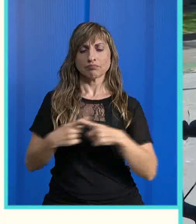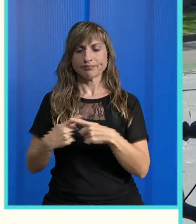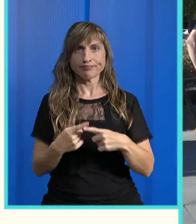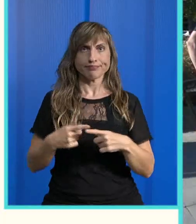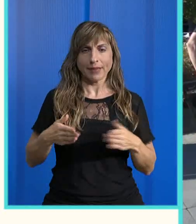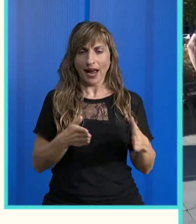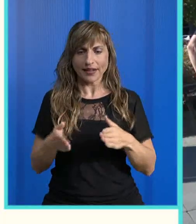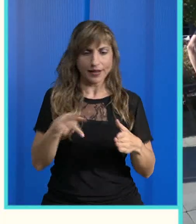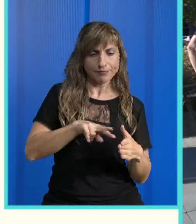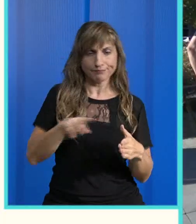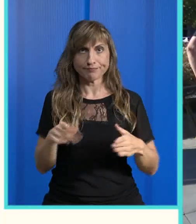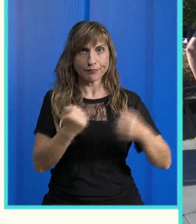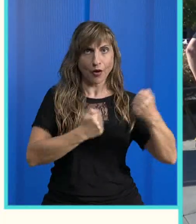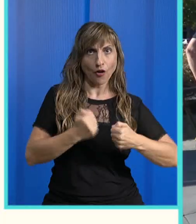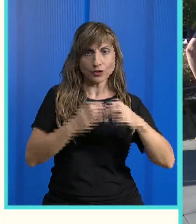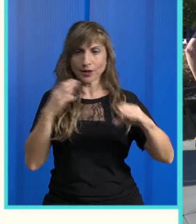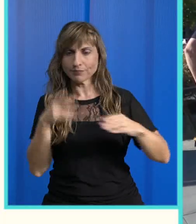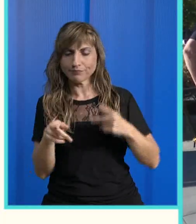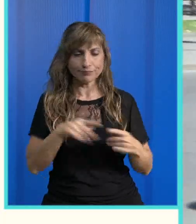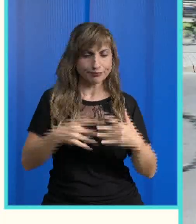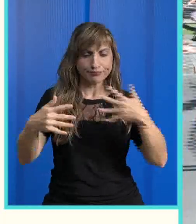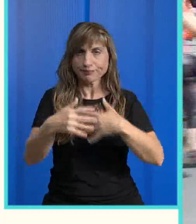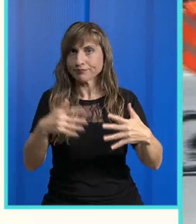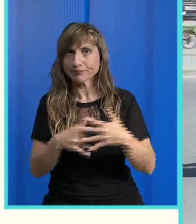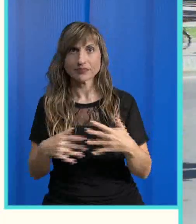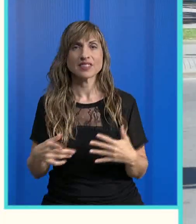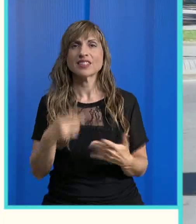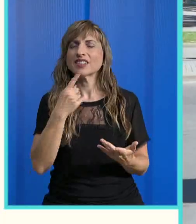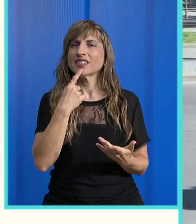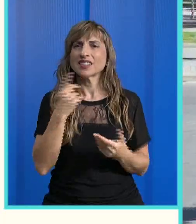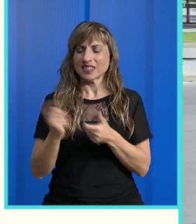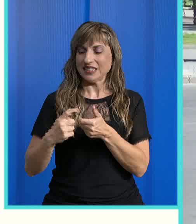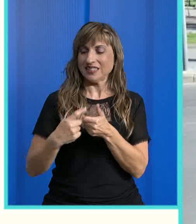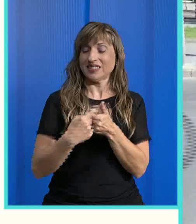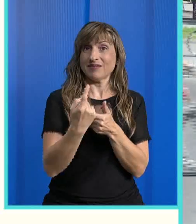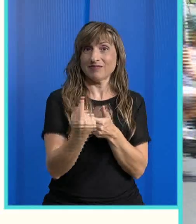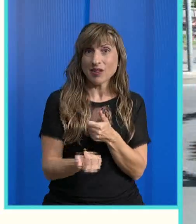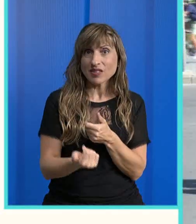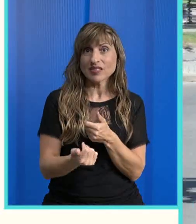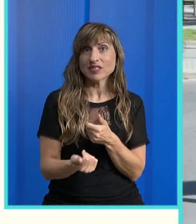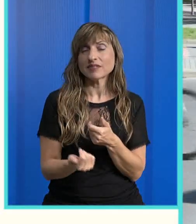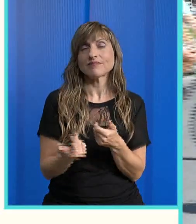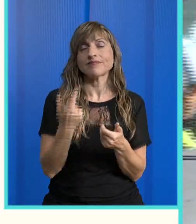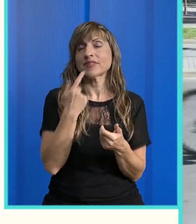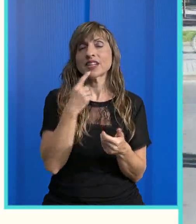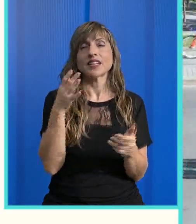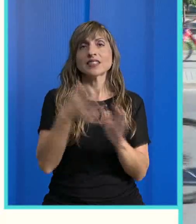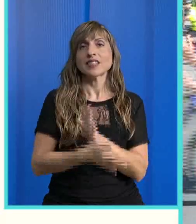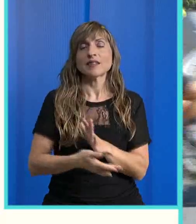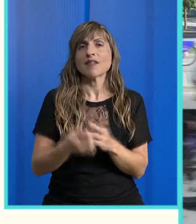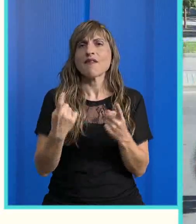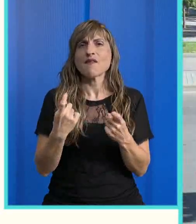amb la resta de vehicles. Precisament alguns d'ells han considerat que la baixa participació en la iniciativa demostra la falta d